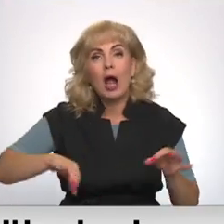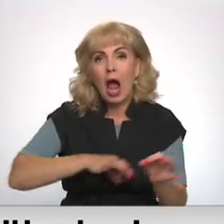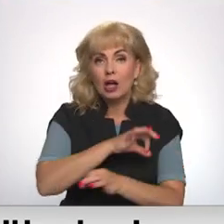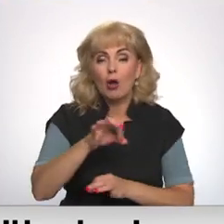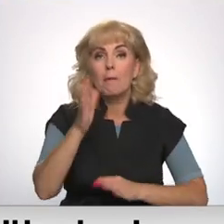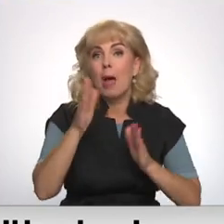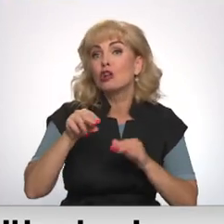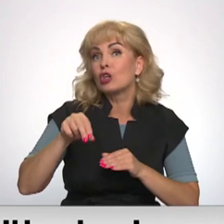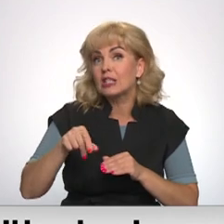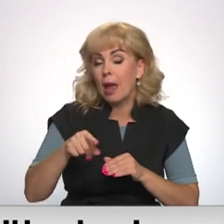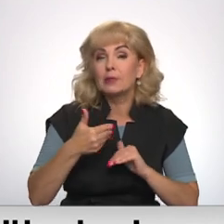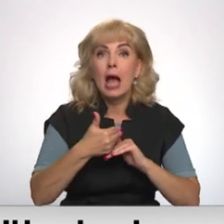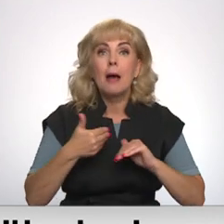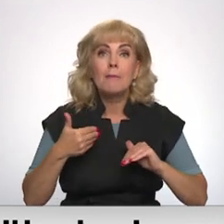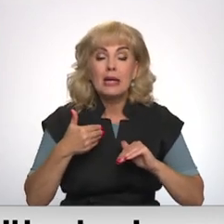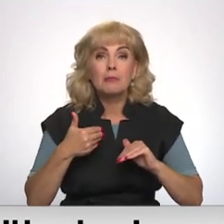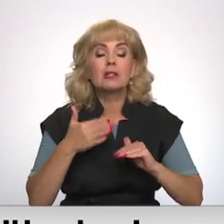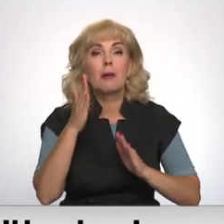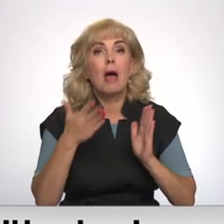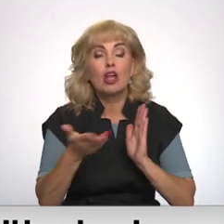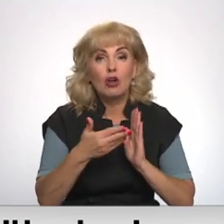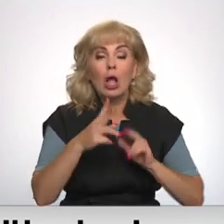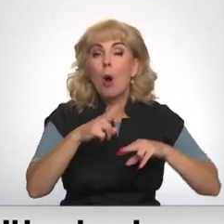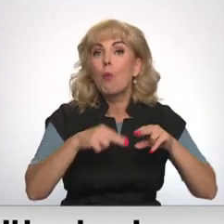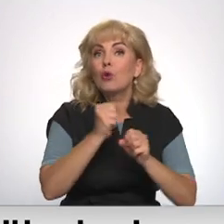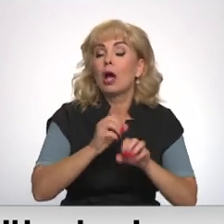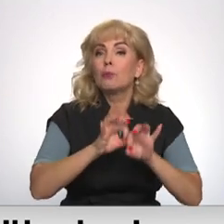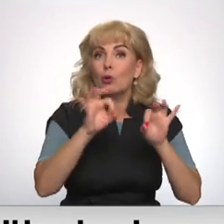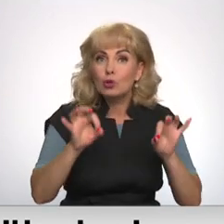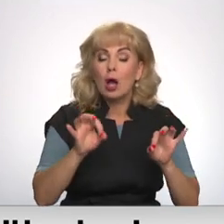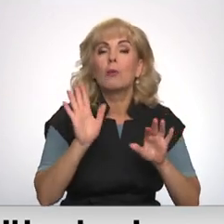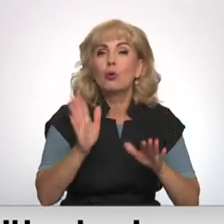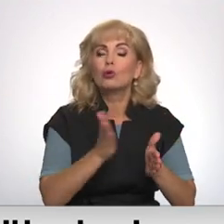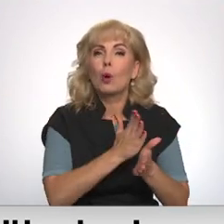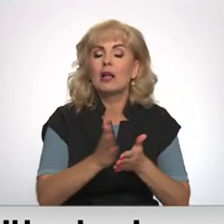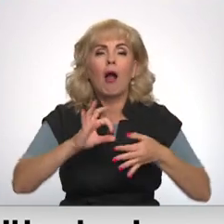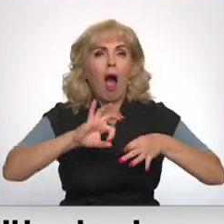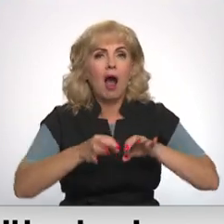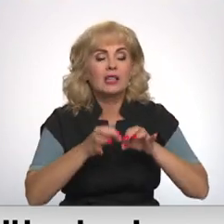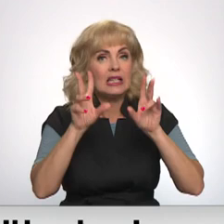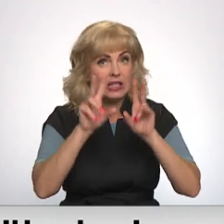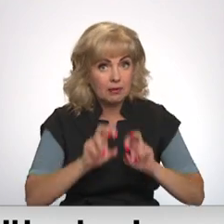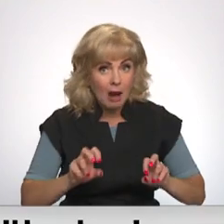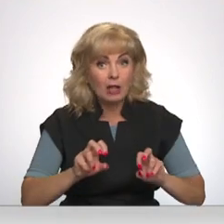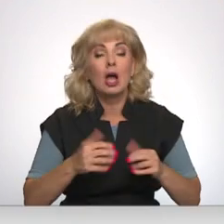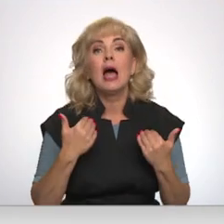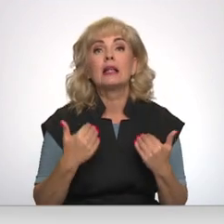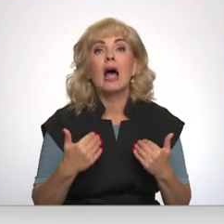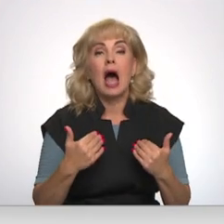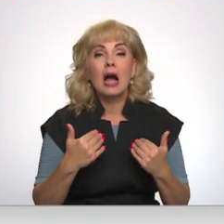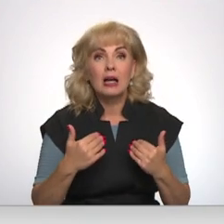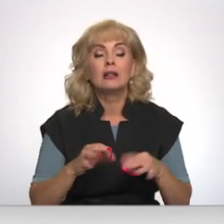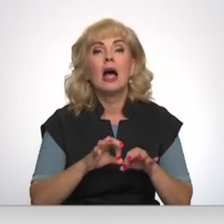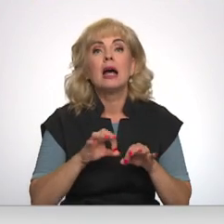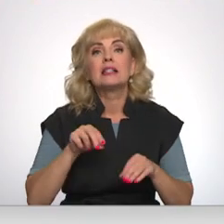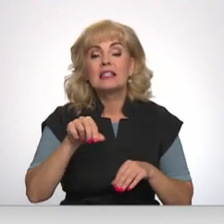meža zemes. Taču pirms atmežošanas un būvdarbu uzsākšanas notiks rūpīga izpēte. Mežu valodā runājot, šobrīd sēkla ir iesēta